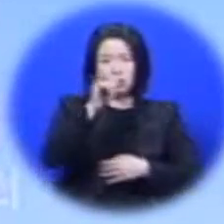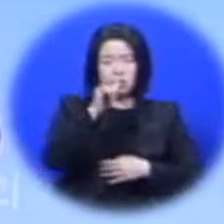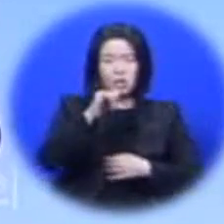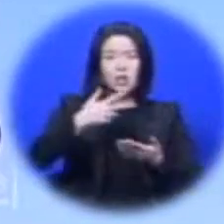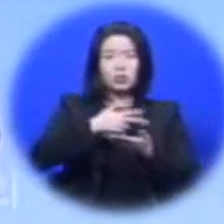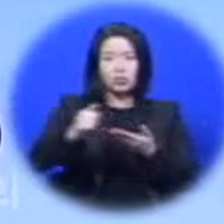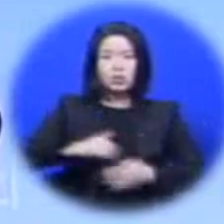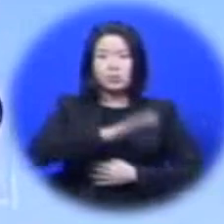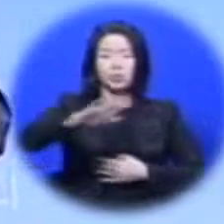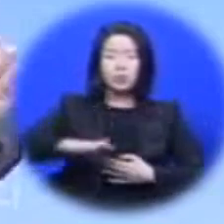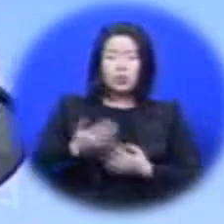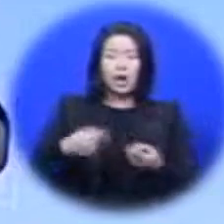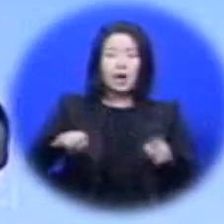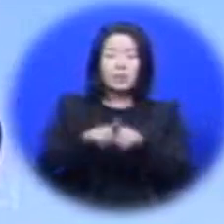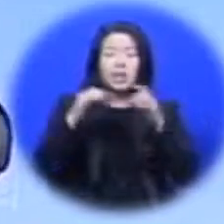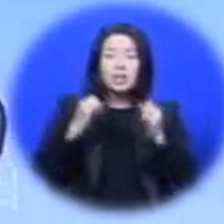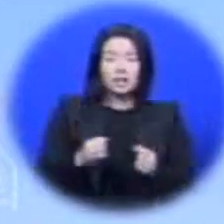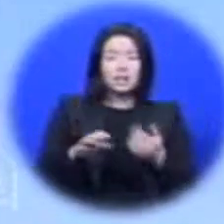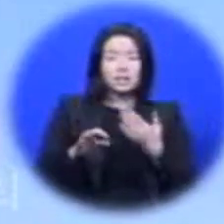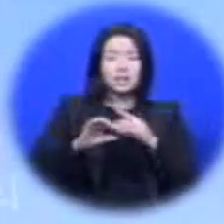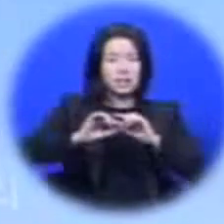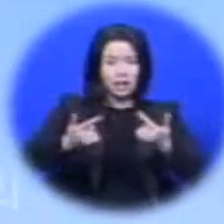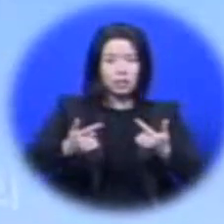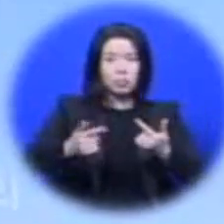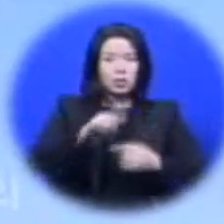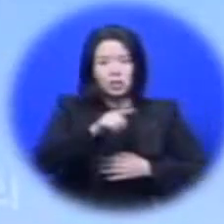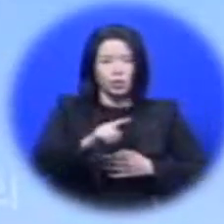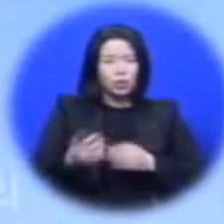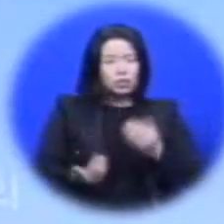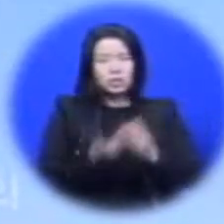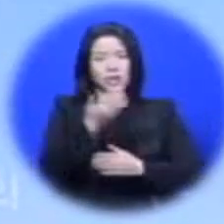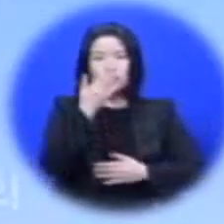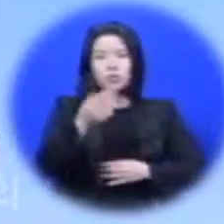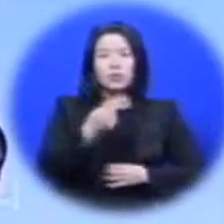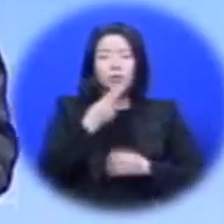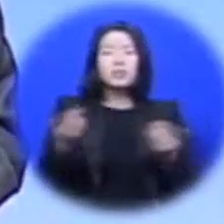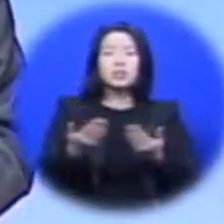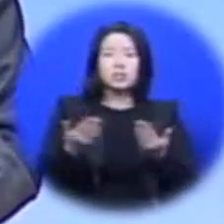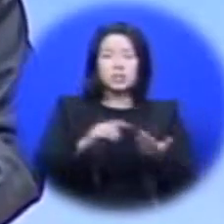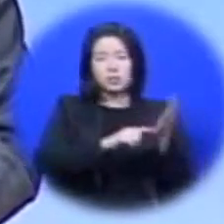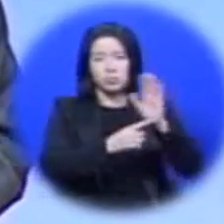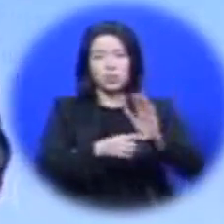우리와 같이 계시지 않으면 있을 수가 없는 일이 벌어지고 있는 거예요.